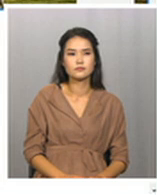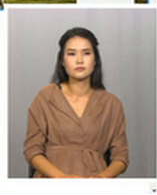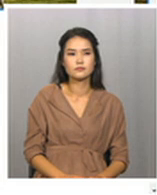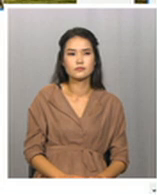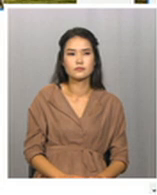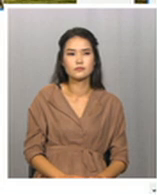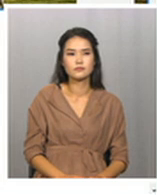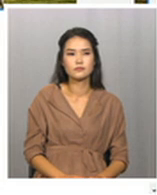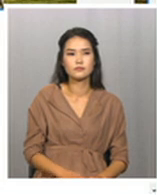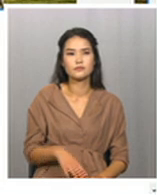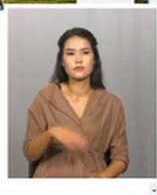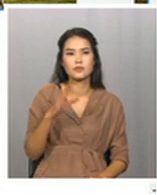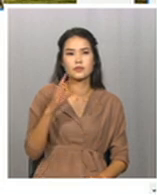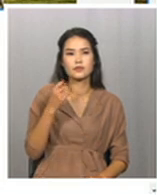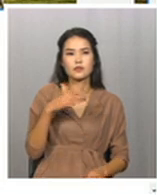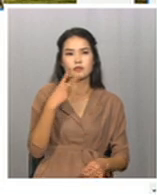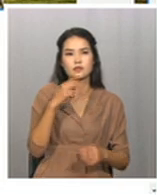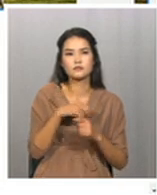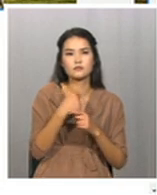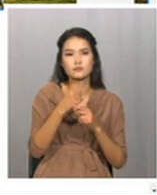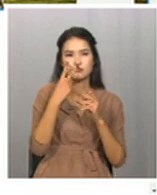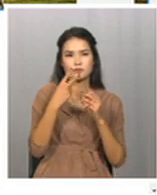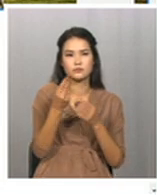Сайттың негізгі